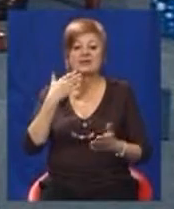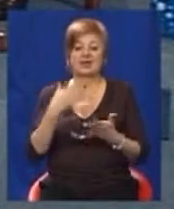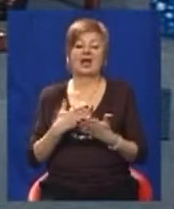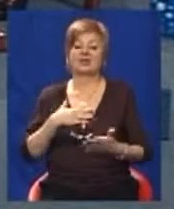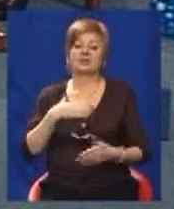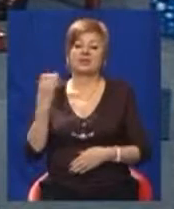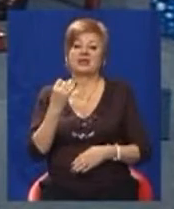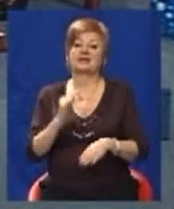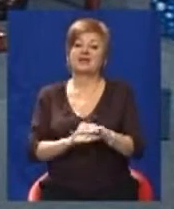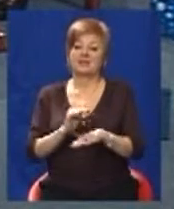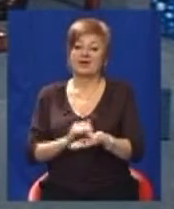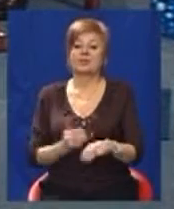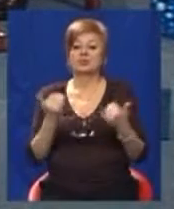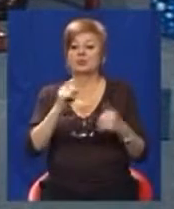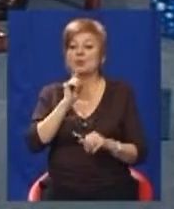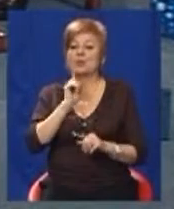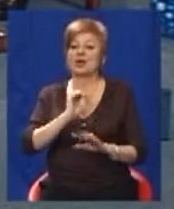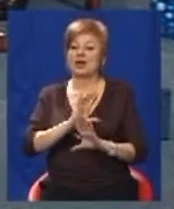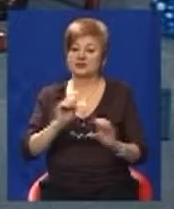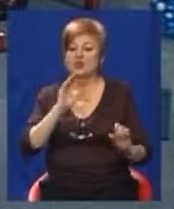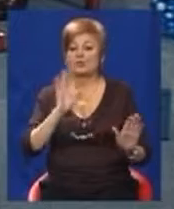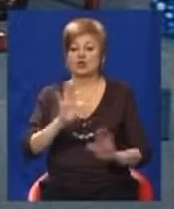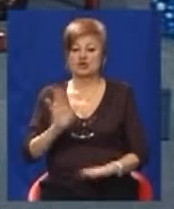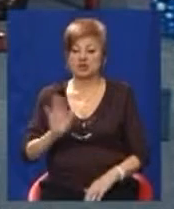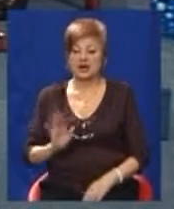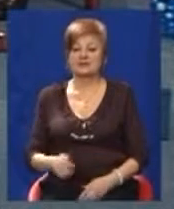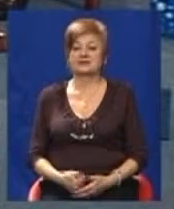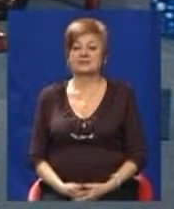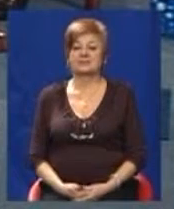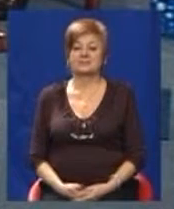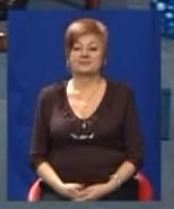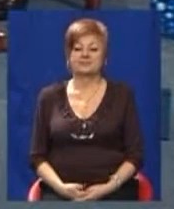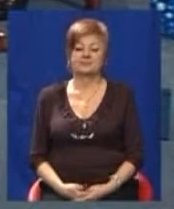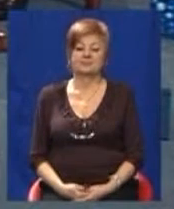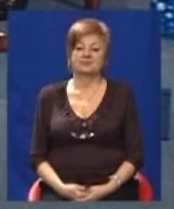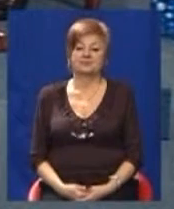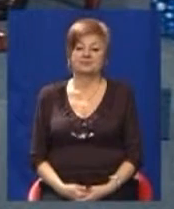цікавими фактами. А на сьогодні ми прощаємося і до зустрічі!